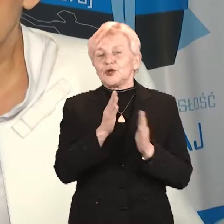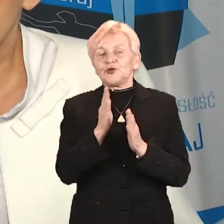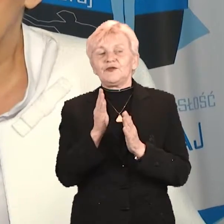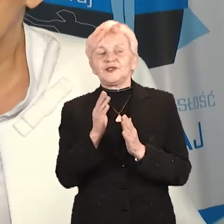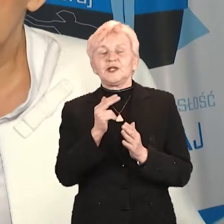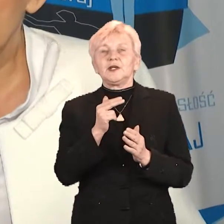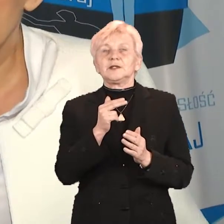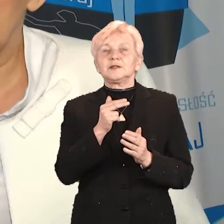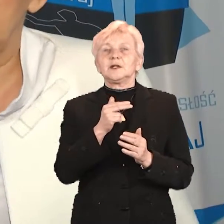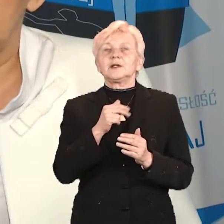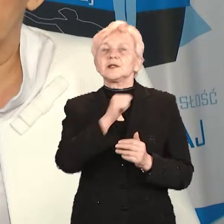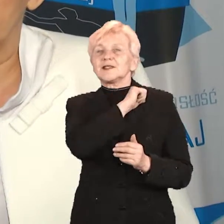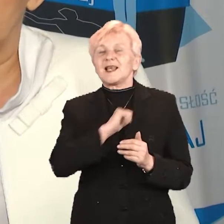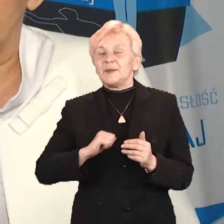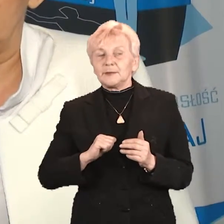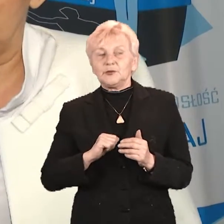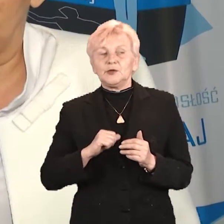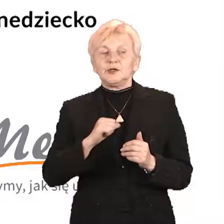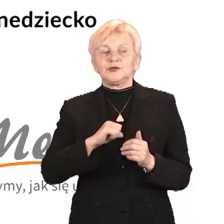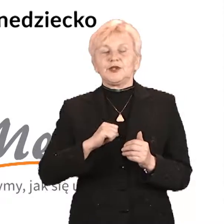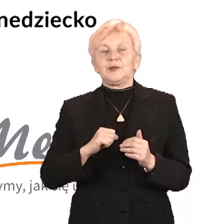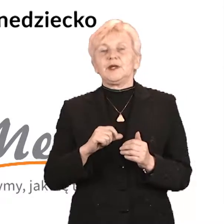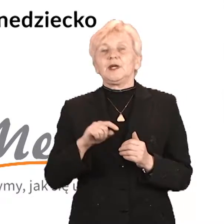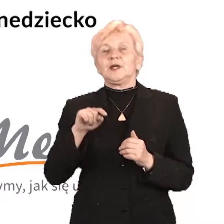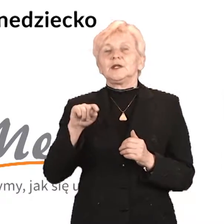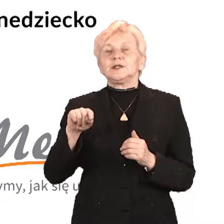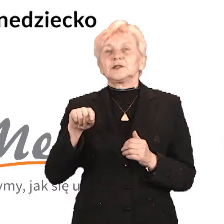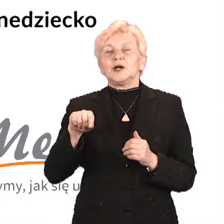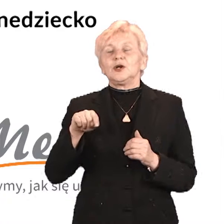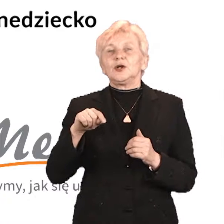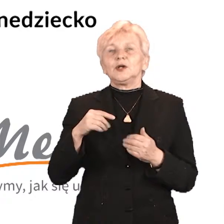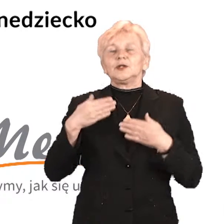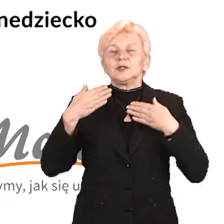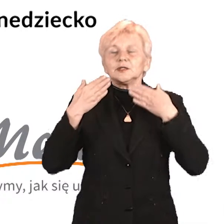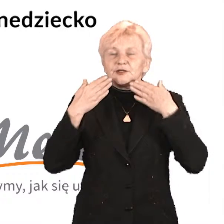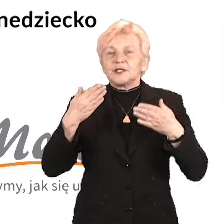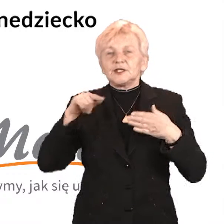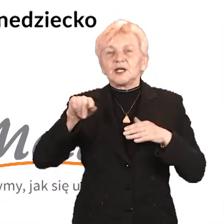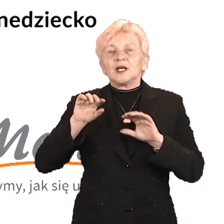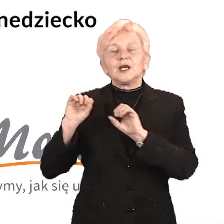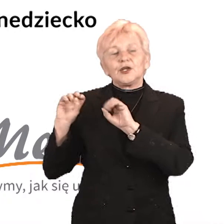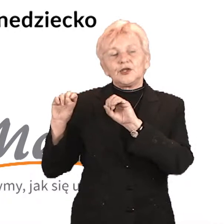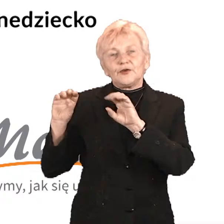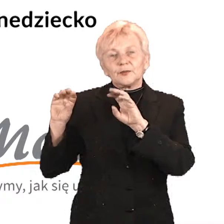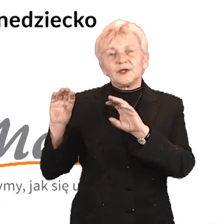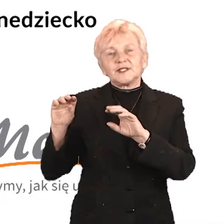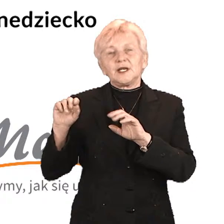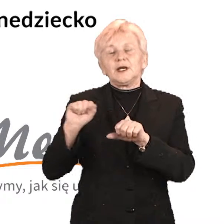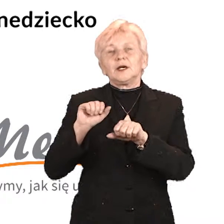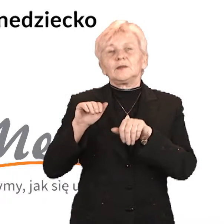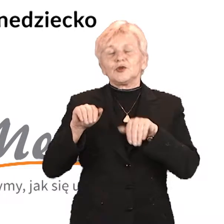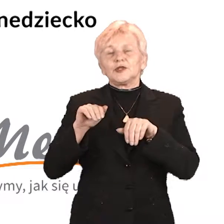podejmowania decyzji, do umiejętnego zachowania w różnych sytuacjach. Po więcej informacji na temat kampanii Moje Bezpieczne Dziecko odsyłamy na